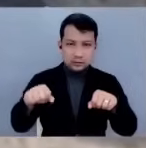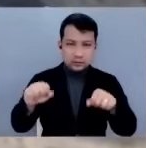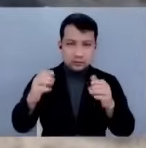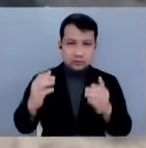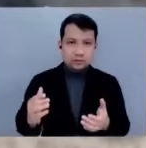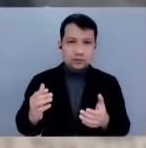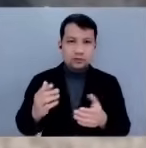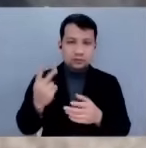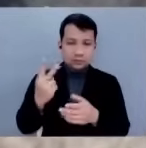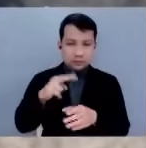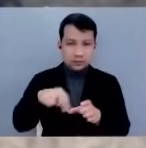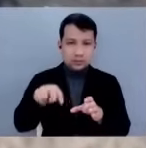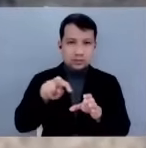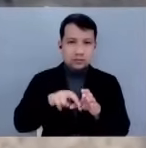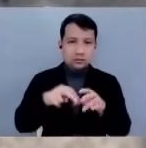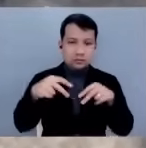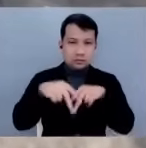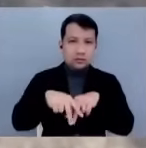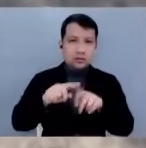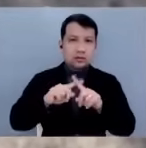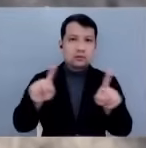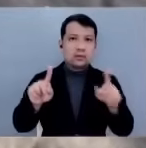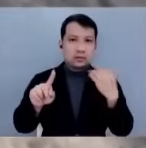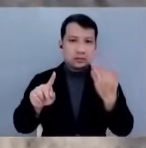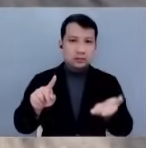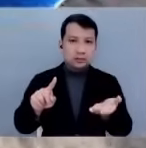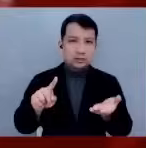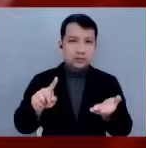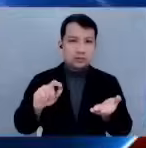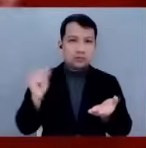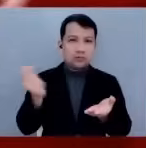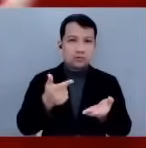niyang angkas, pero binawian silang lahat at ng buhay.